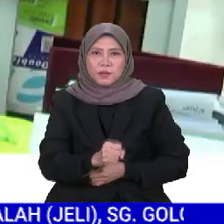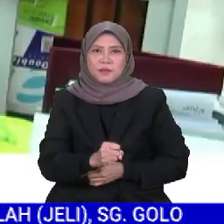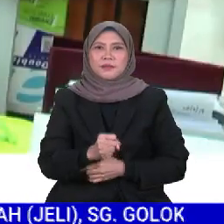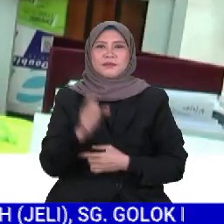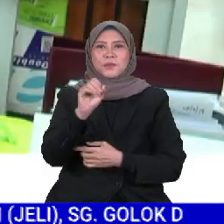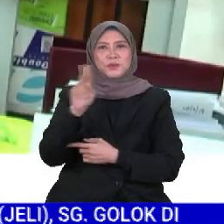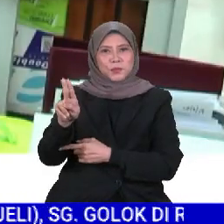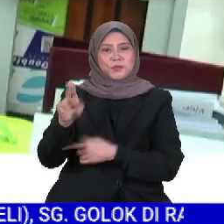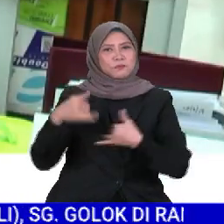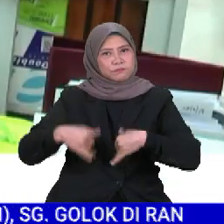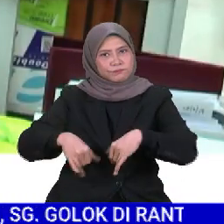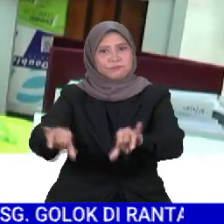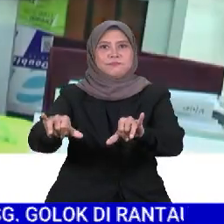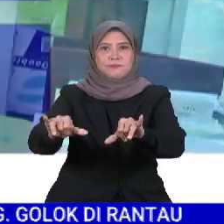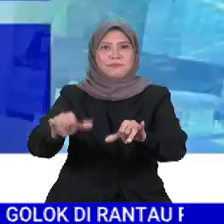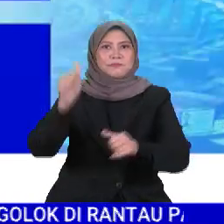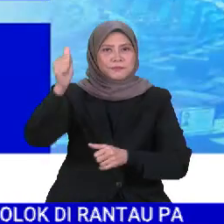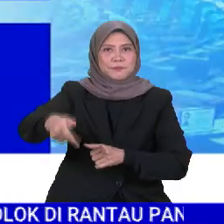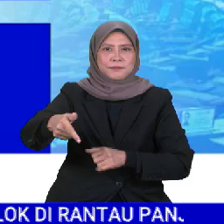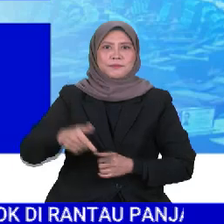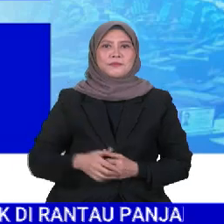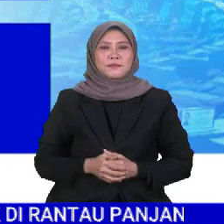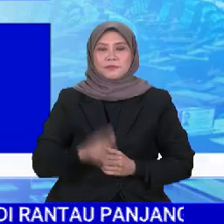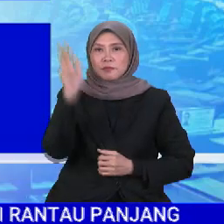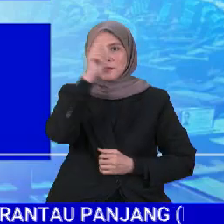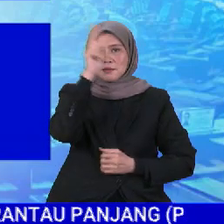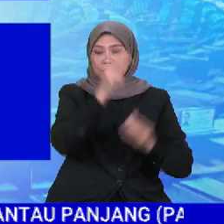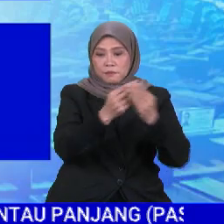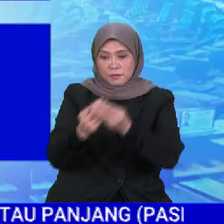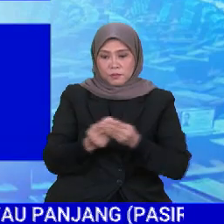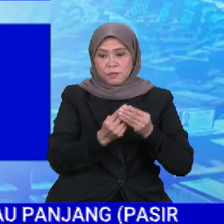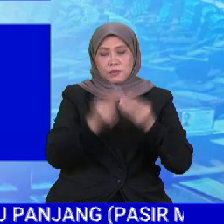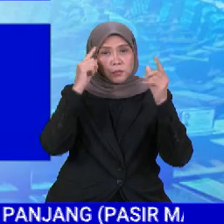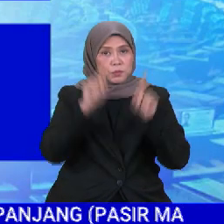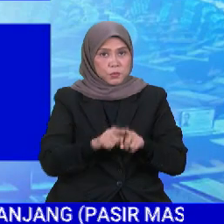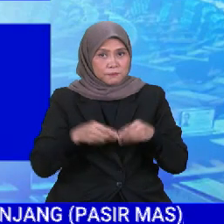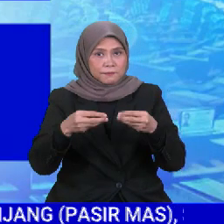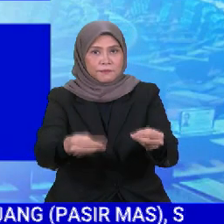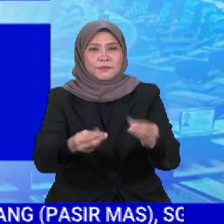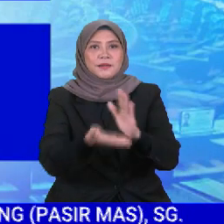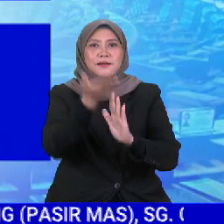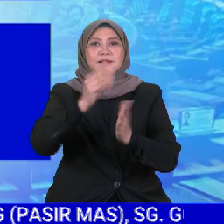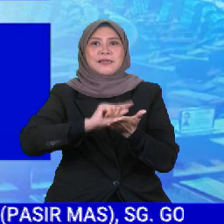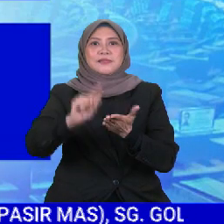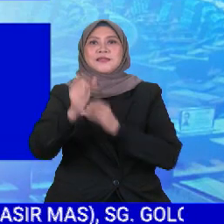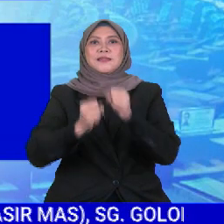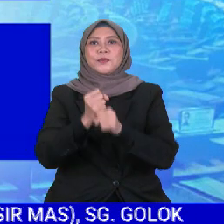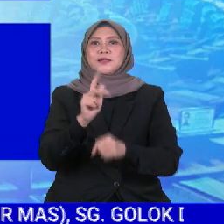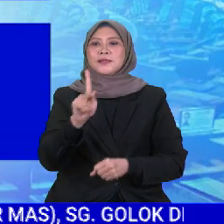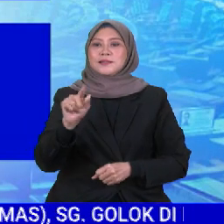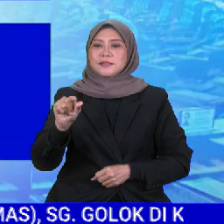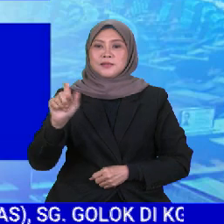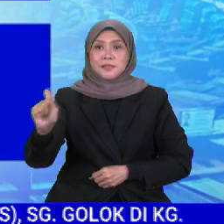OKU juga diteruskan. Dalam pada itu, Kerajaan Perpaduan bersetuju meneruskan pemberian kenaikan gaji tahunan